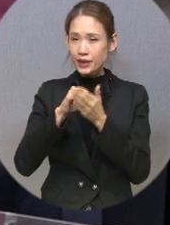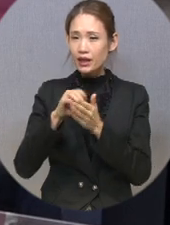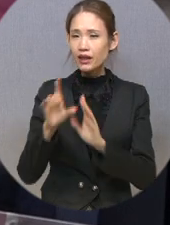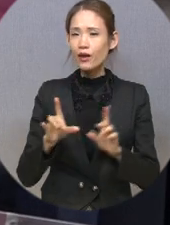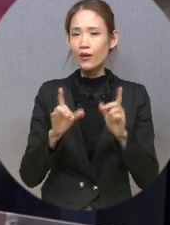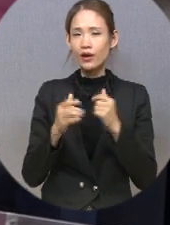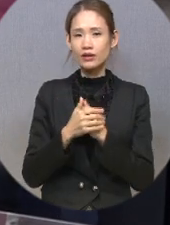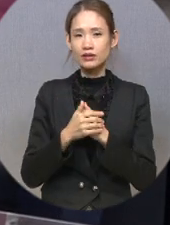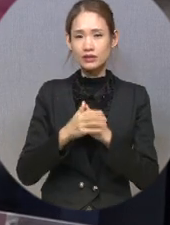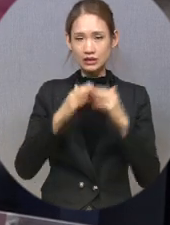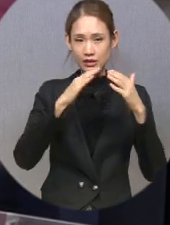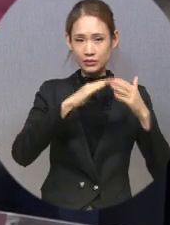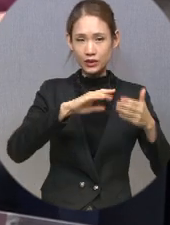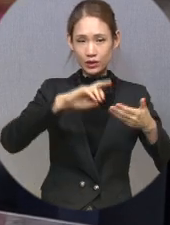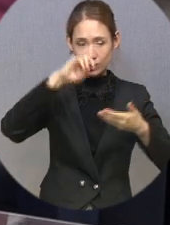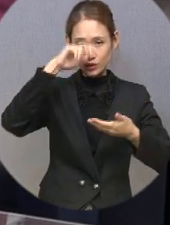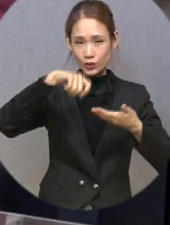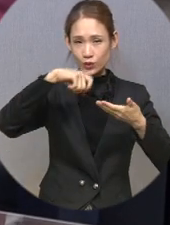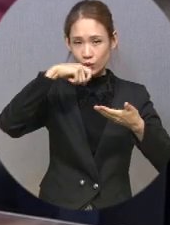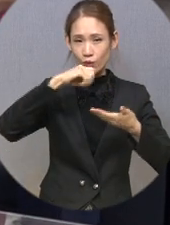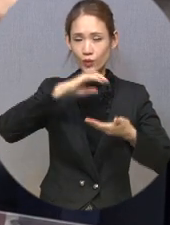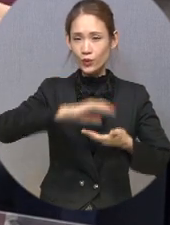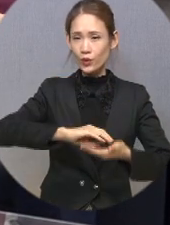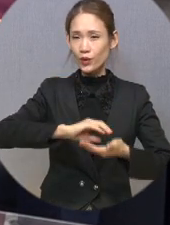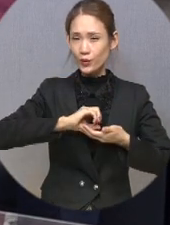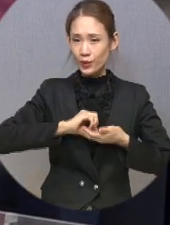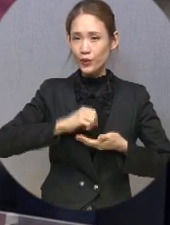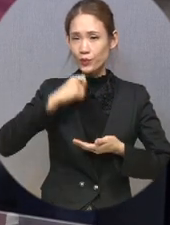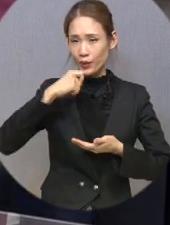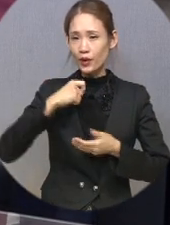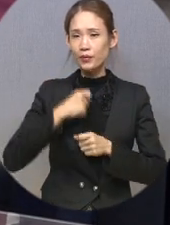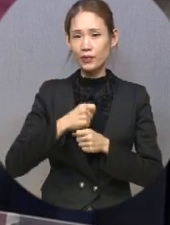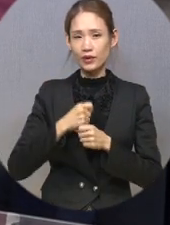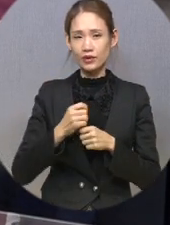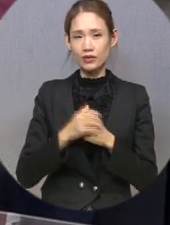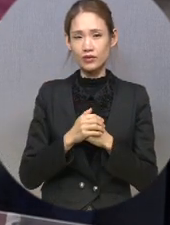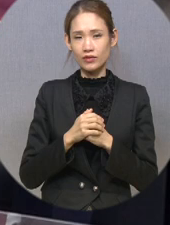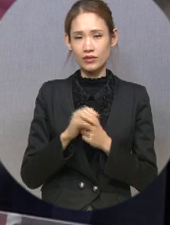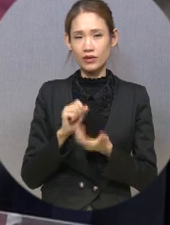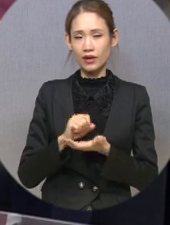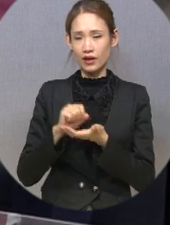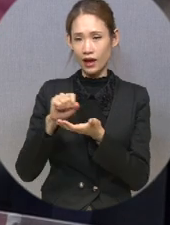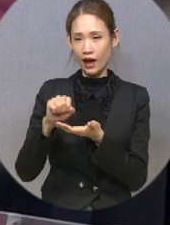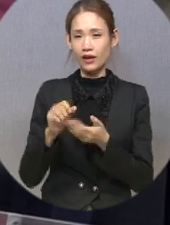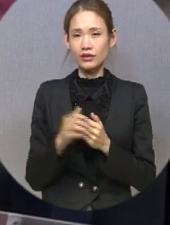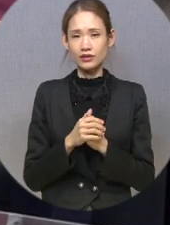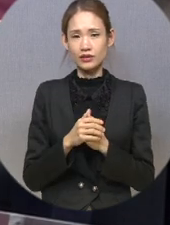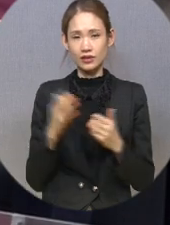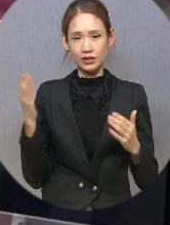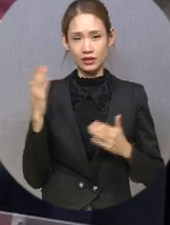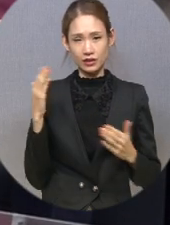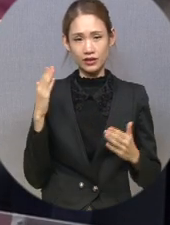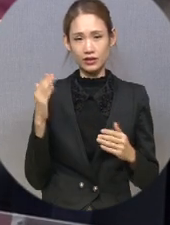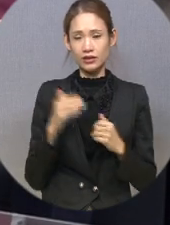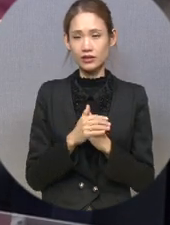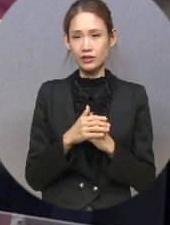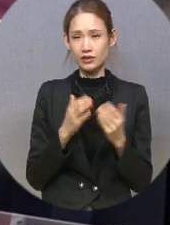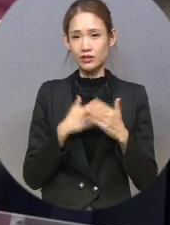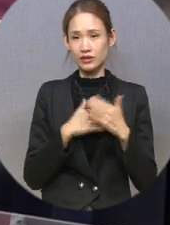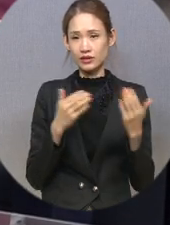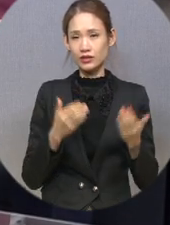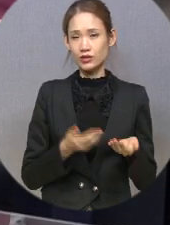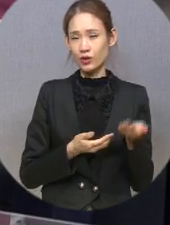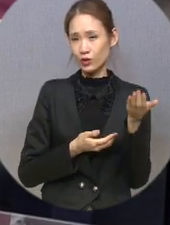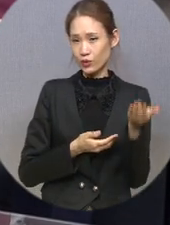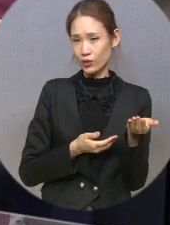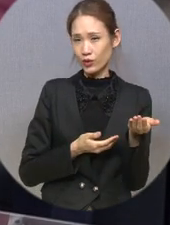집에서 도시락을 싸서 이제 제가 먹겠다고 싼 거지 사실은. 싸가지고 가서 그 학생한테 처음에 이렇게 교실에서